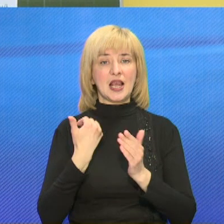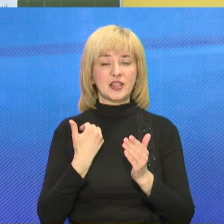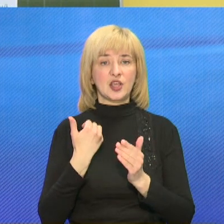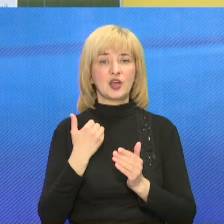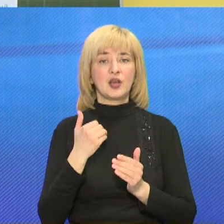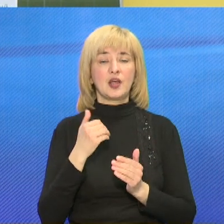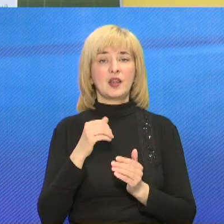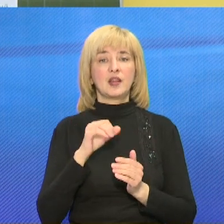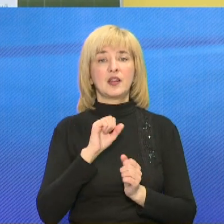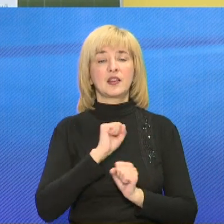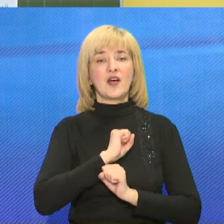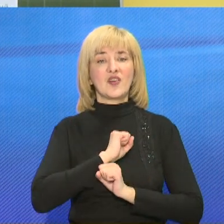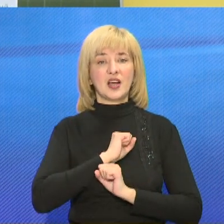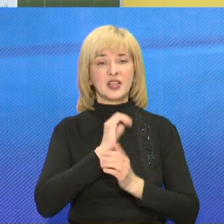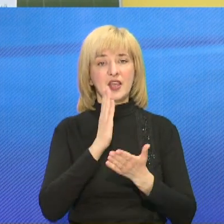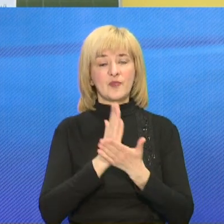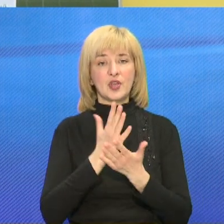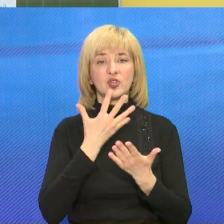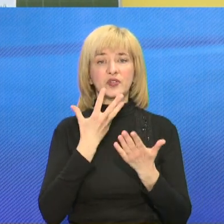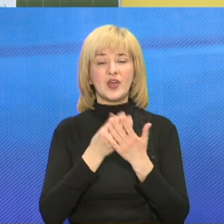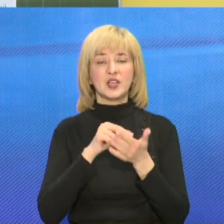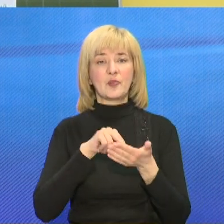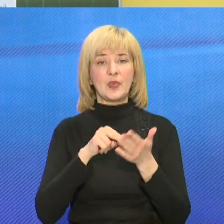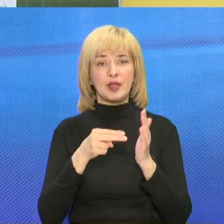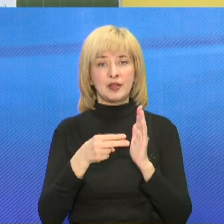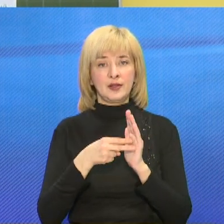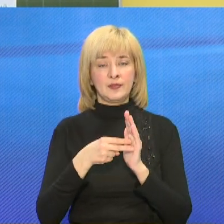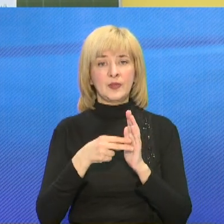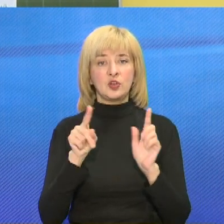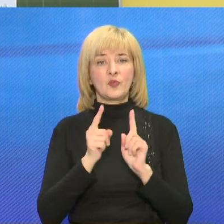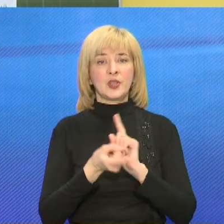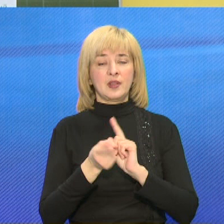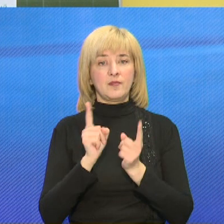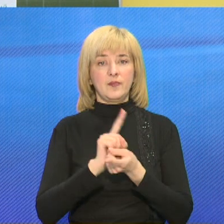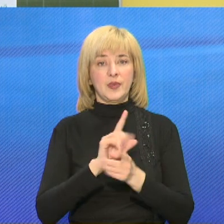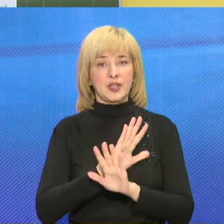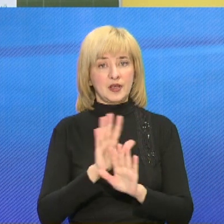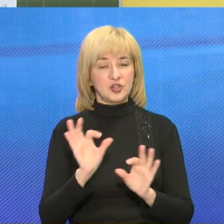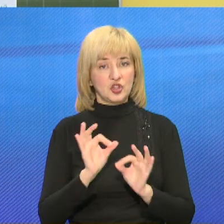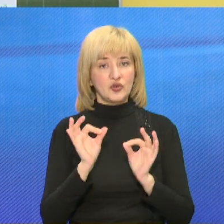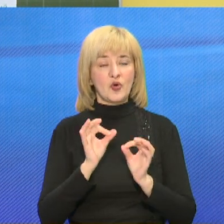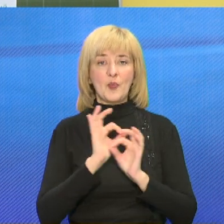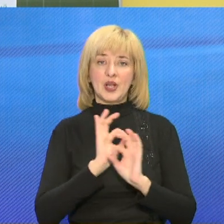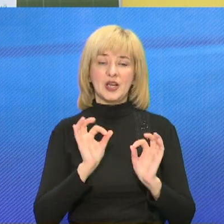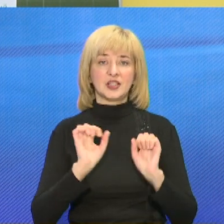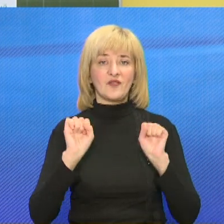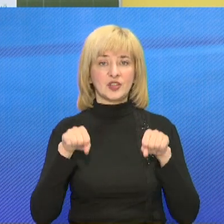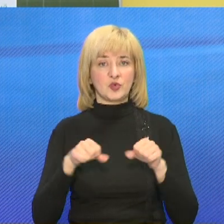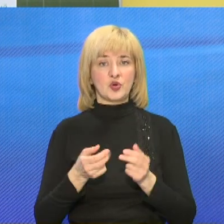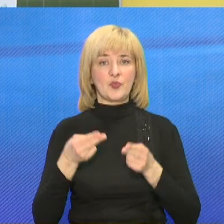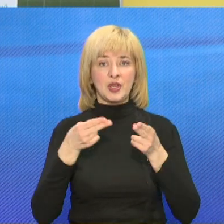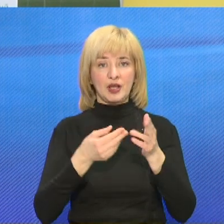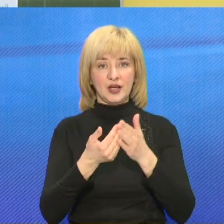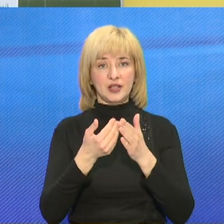что на выходные имеются собственные планы для того, чтобы ничего не менять, не корректировать. Прекрасная возможность приехать и проголосовать